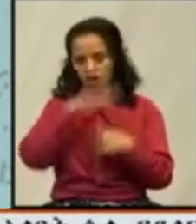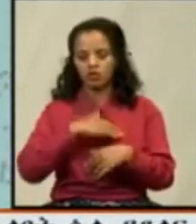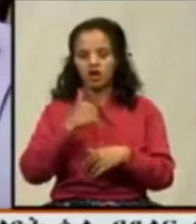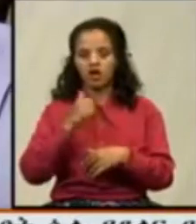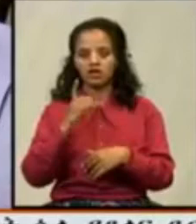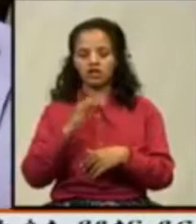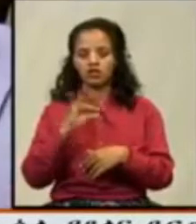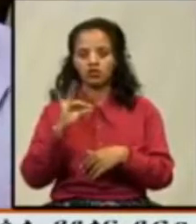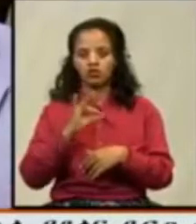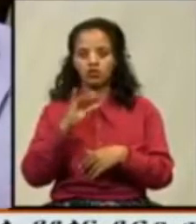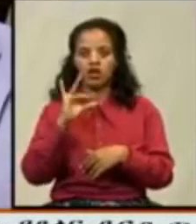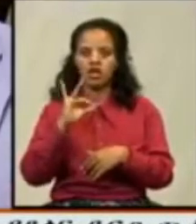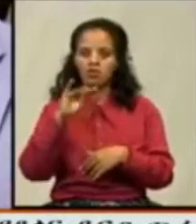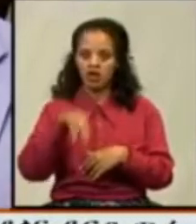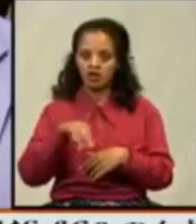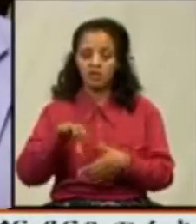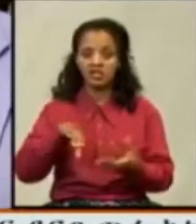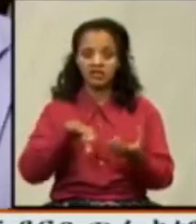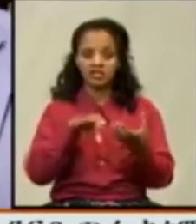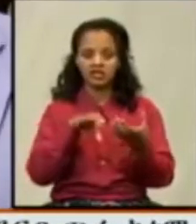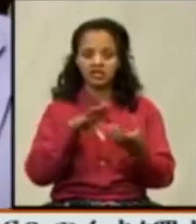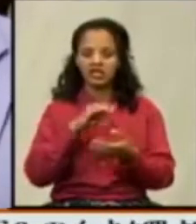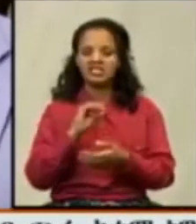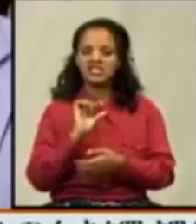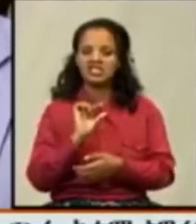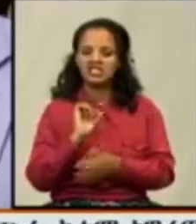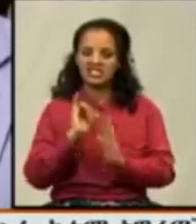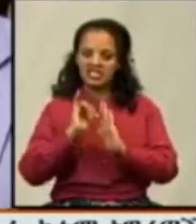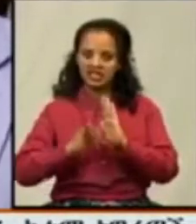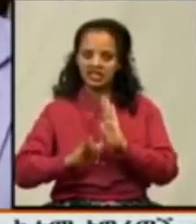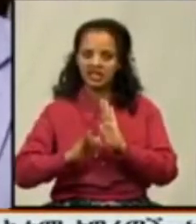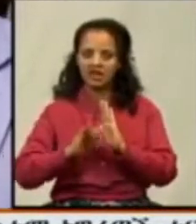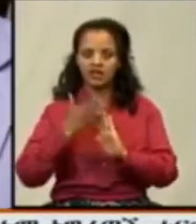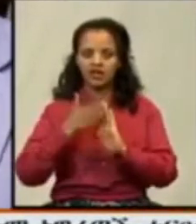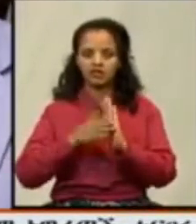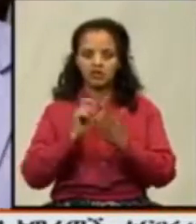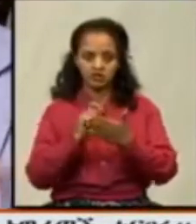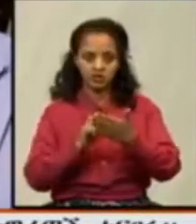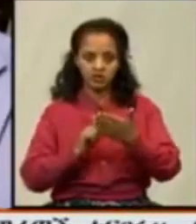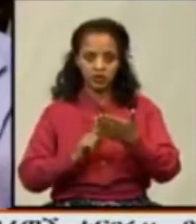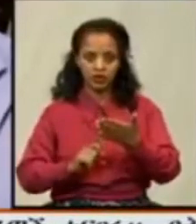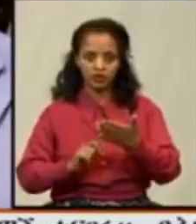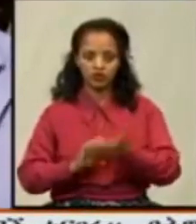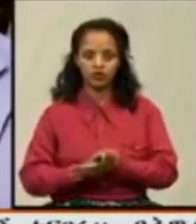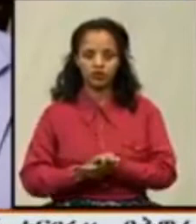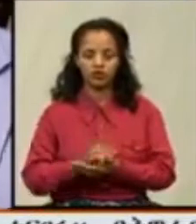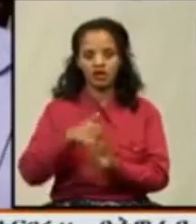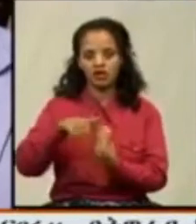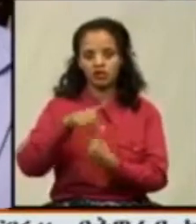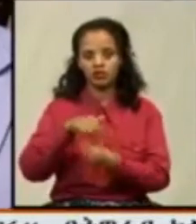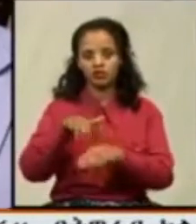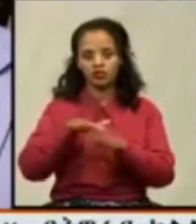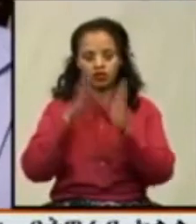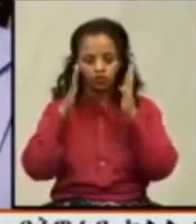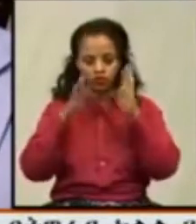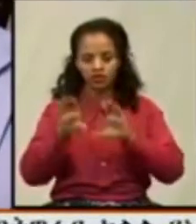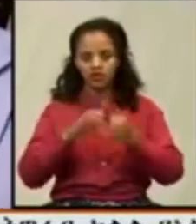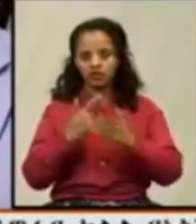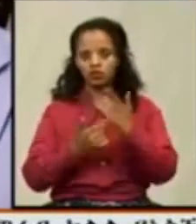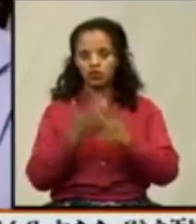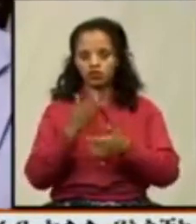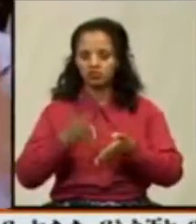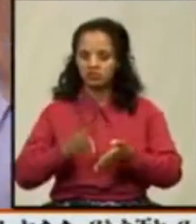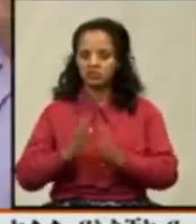ለማ። በእነኝ በተፋዘዝንባቸውና ዝቅተኛ አፈጻጸም በተለይ ባስመዘገብንባቸው ኤሪያዎች ላይ ትኩረት አድርገን ተወያይተን